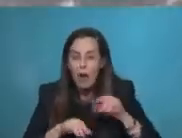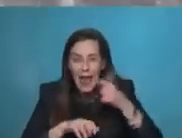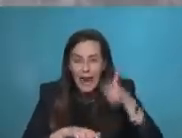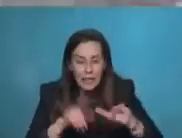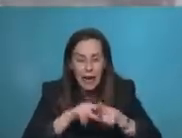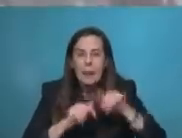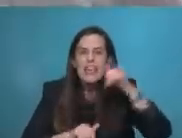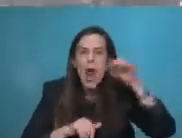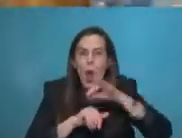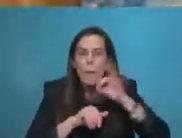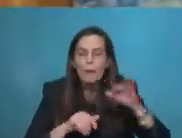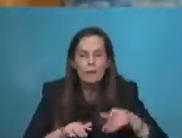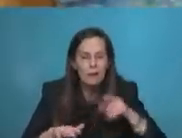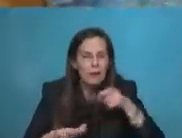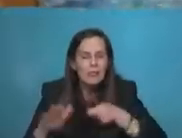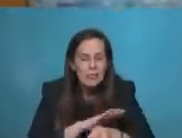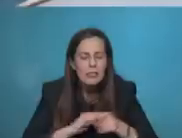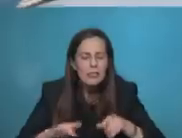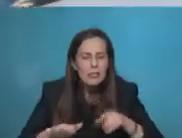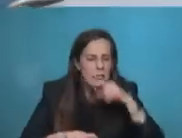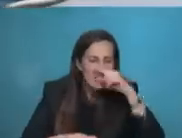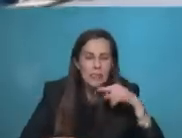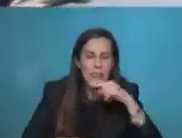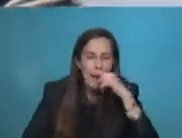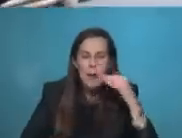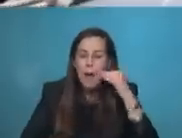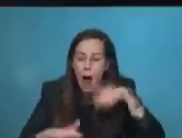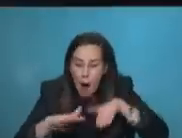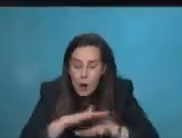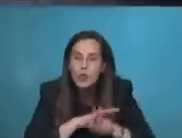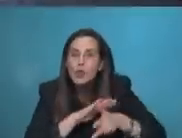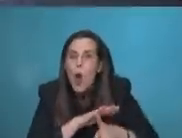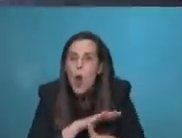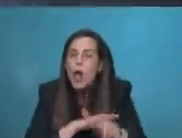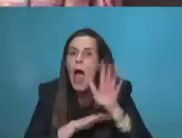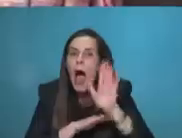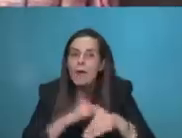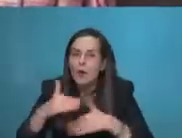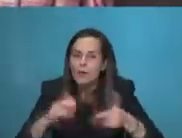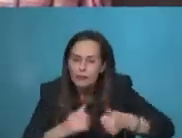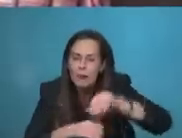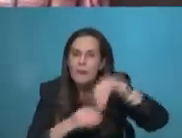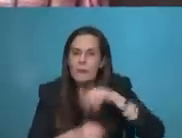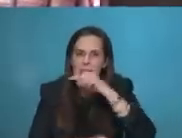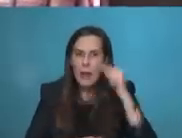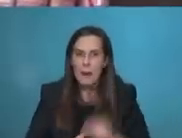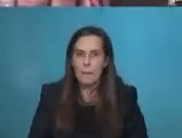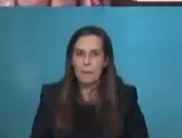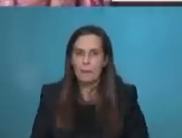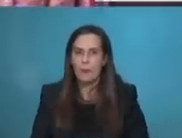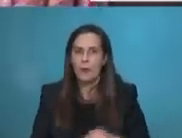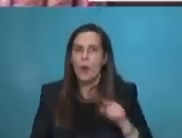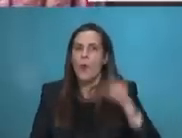על הברחות הסמים לאמריקה באמצעות מנהרות, צוללות ואפילו קופסאות שימורים. El Chapo was a man